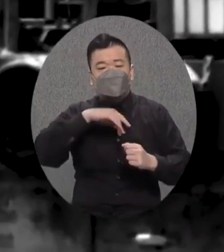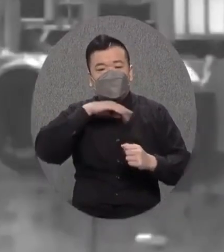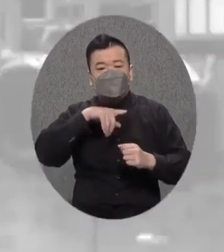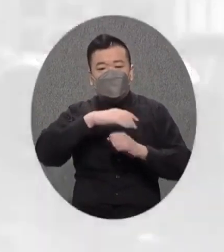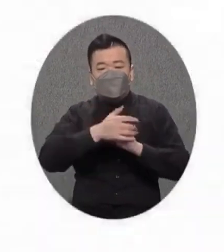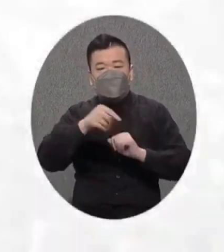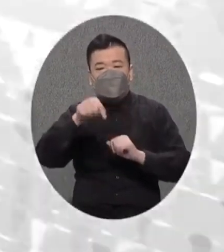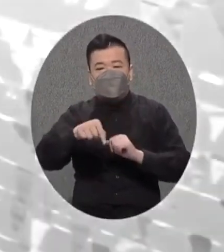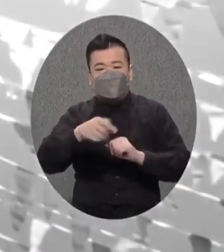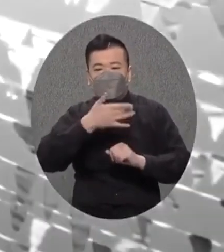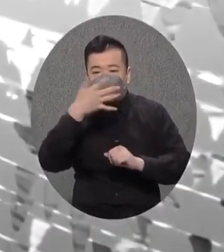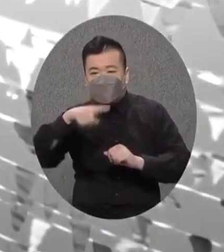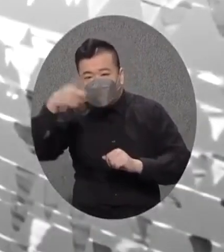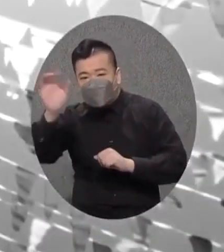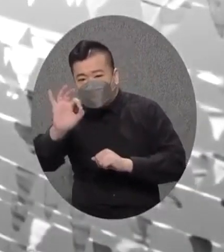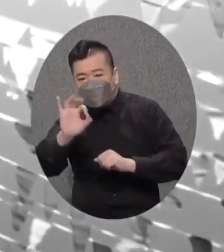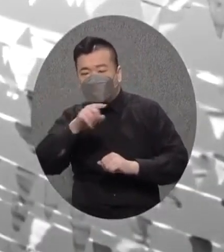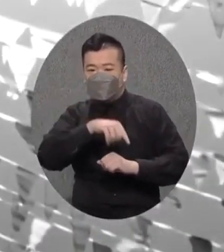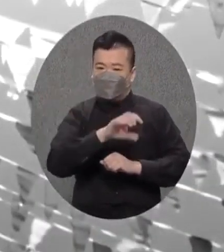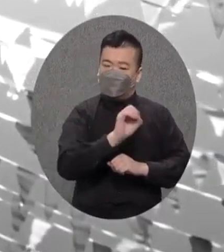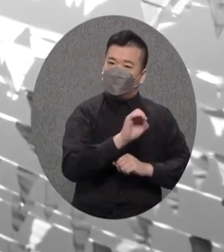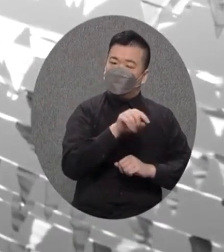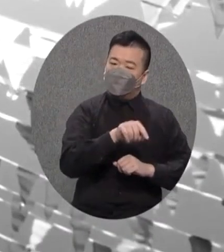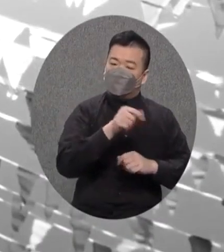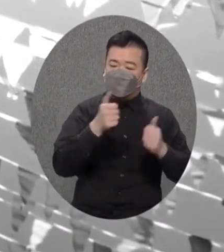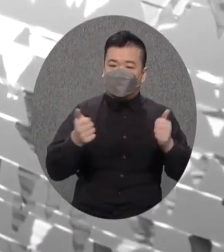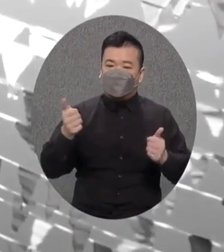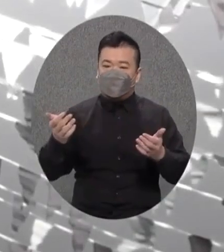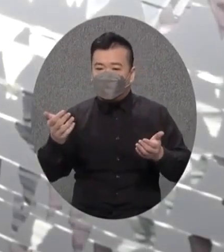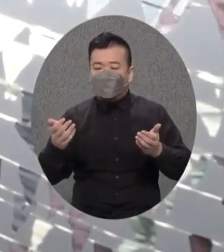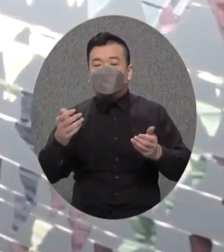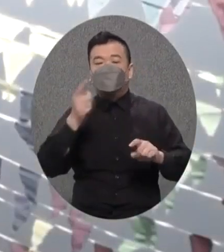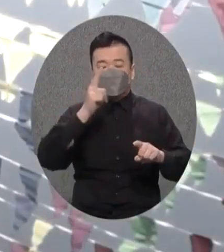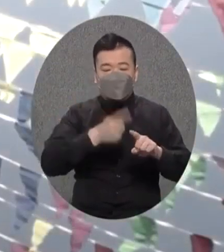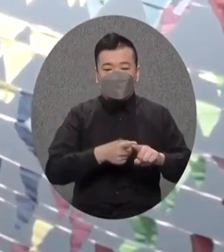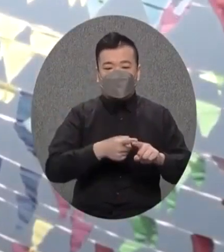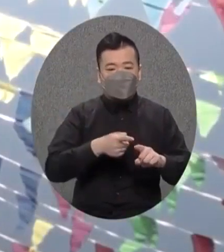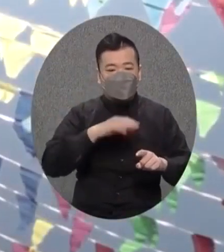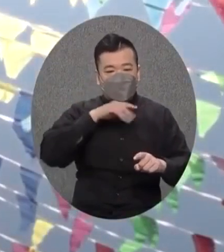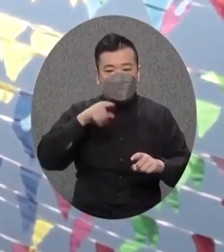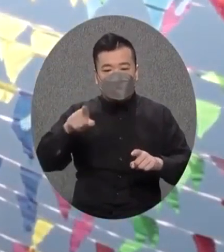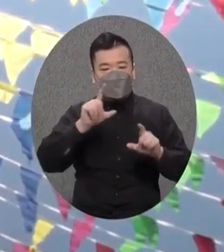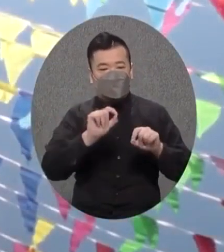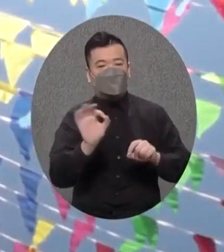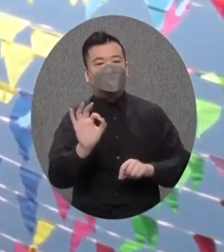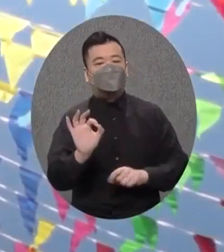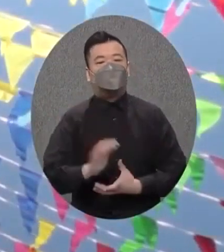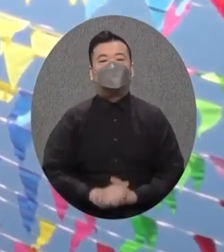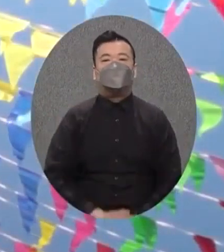他的色彩，那白色相對來說也都沒有了它的意義了。